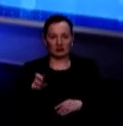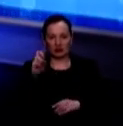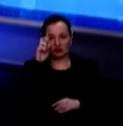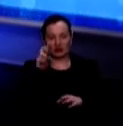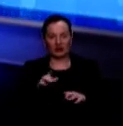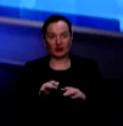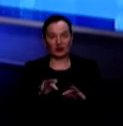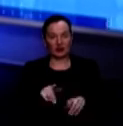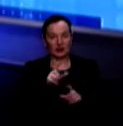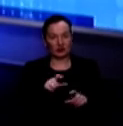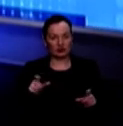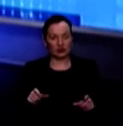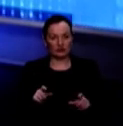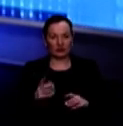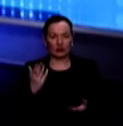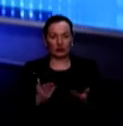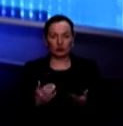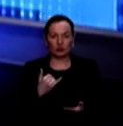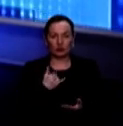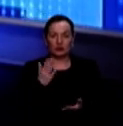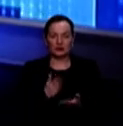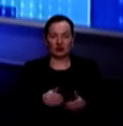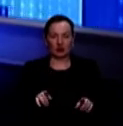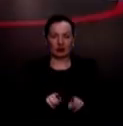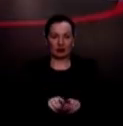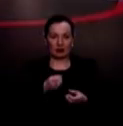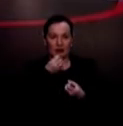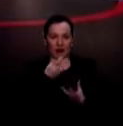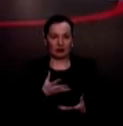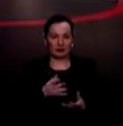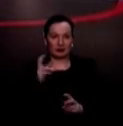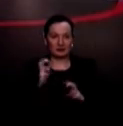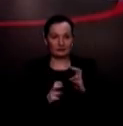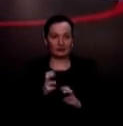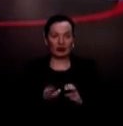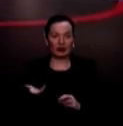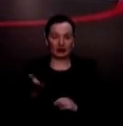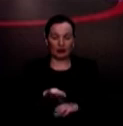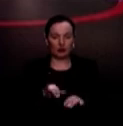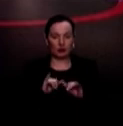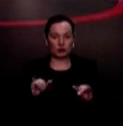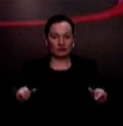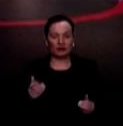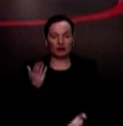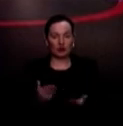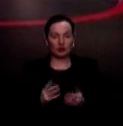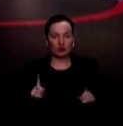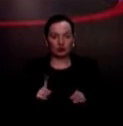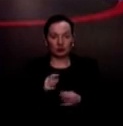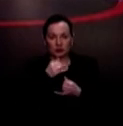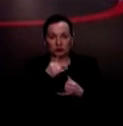те, що якщо у нас є такий гарний завод, давайте його розвивати. Якщо ми щось не можемо зробити,